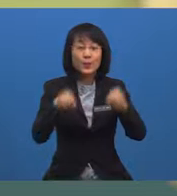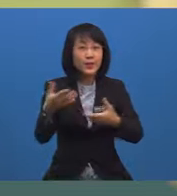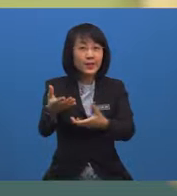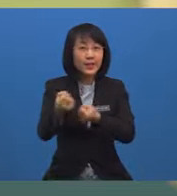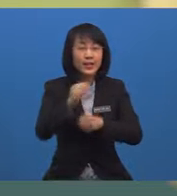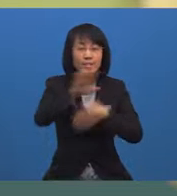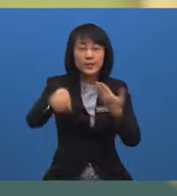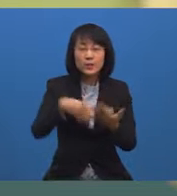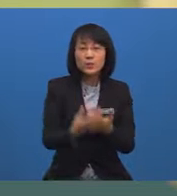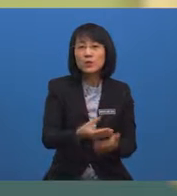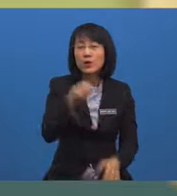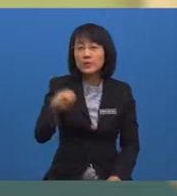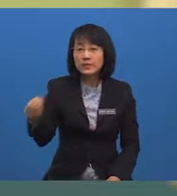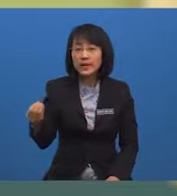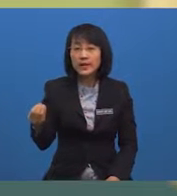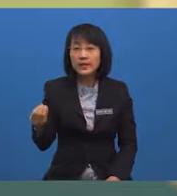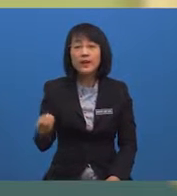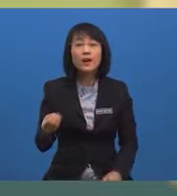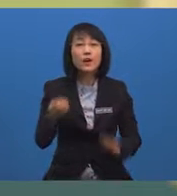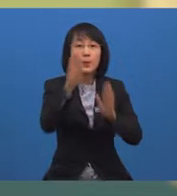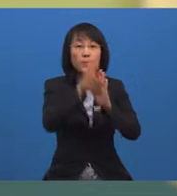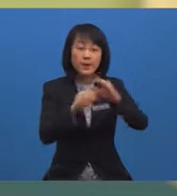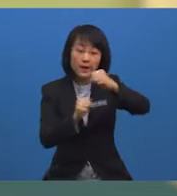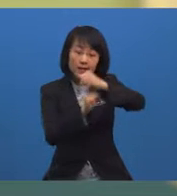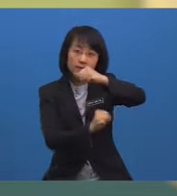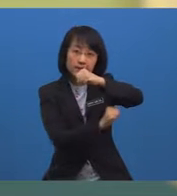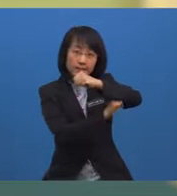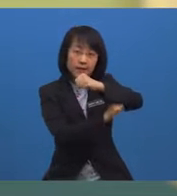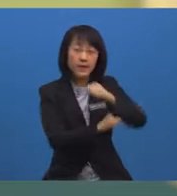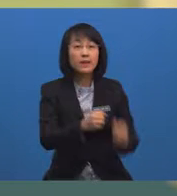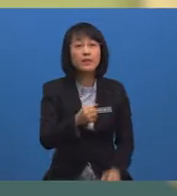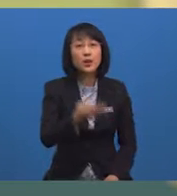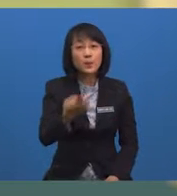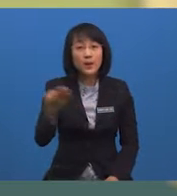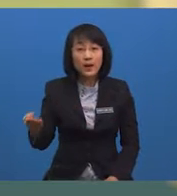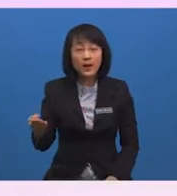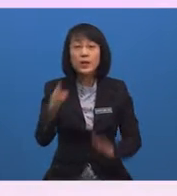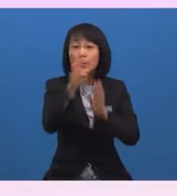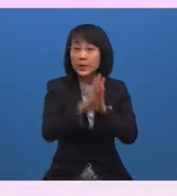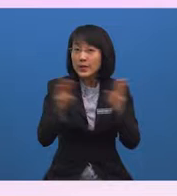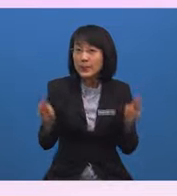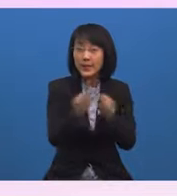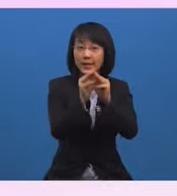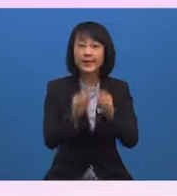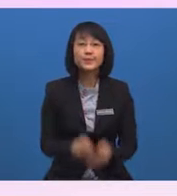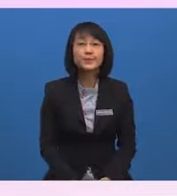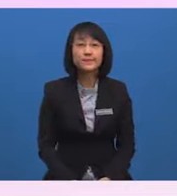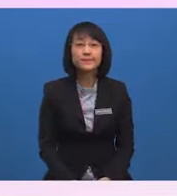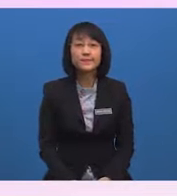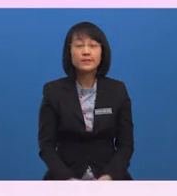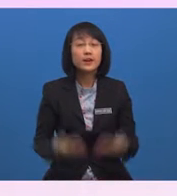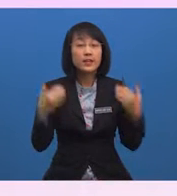bahan bermagnet. Sekarang, mari kita buat latihan. Adakah